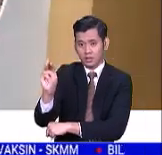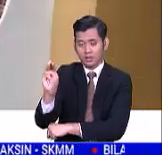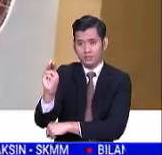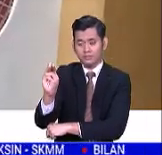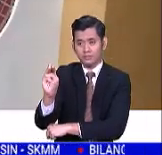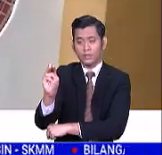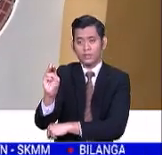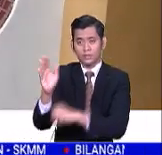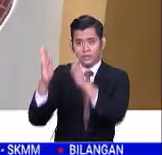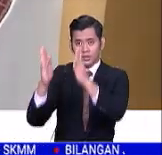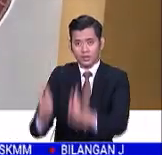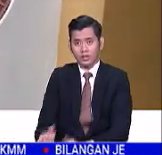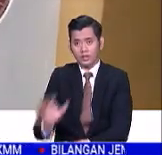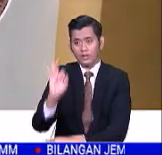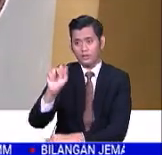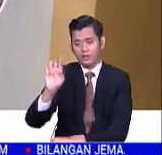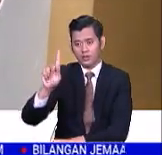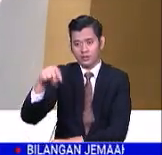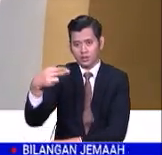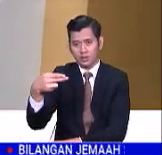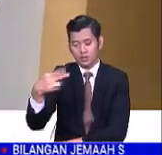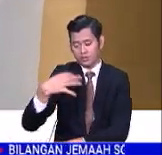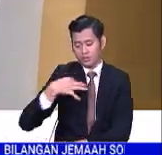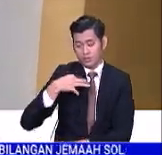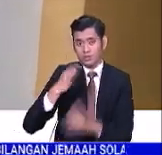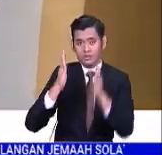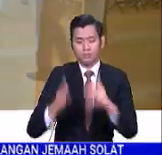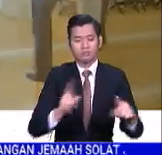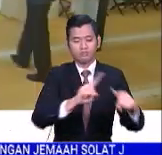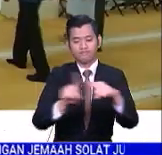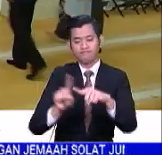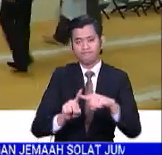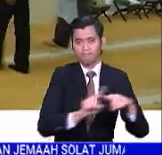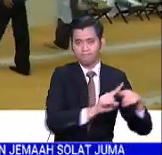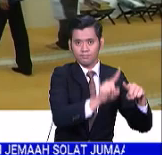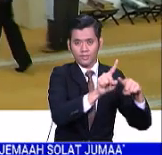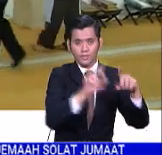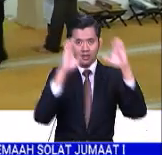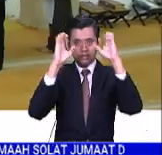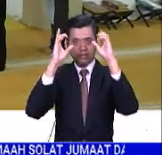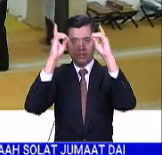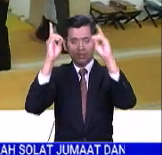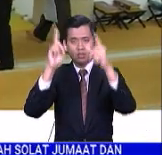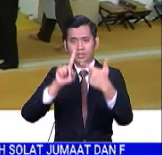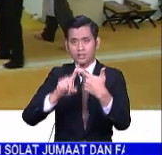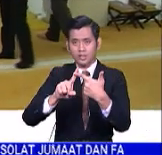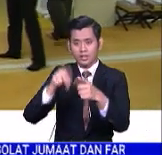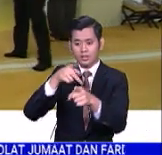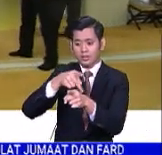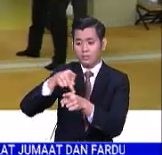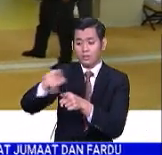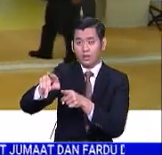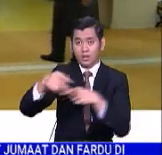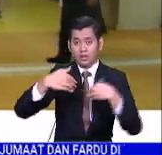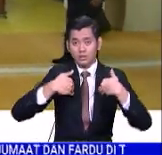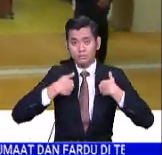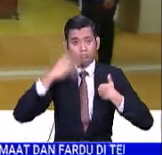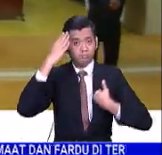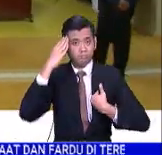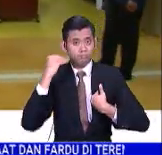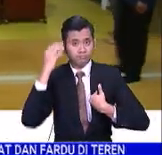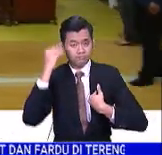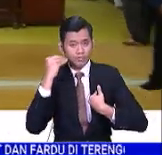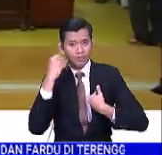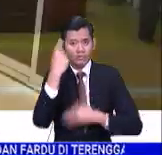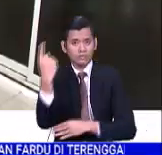Mahmud berkata, sukarelawan yang terdiri daripada pelbagai latar belakang pendidikan dan kepakaran mempunyai pengalaman luas